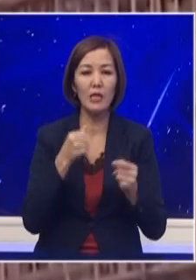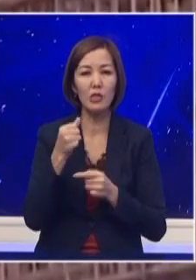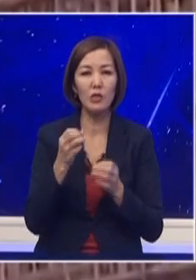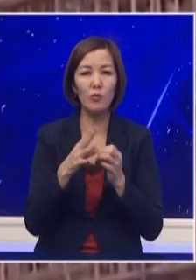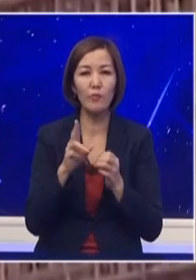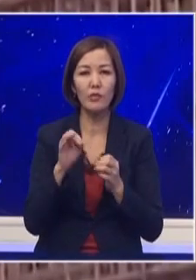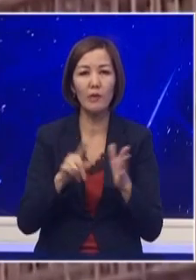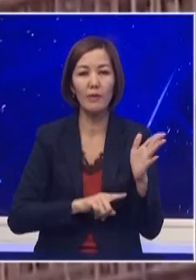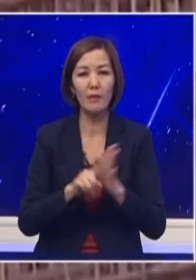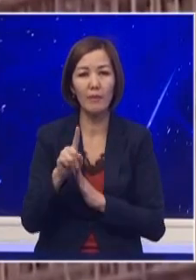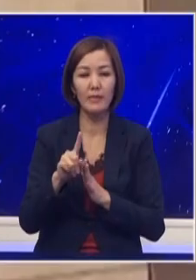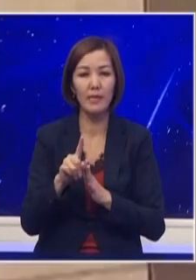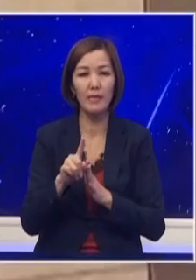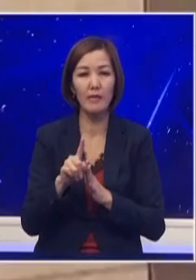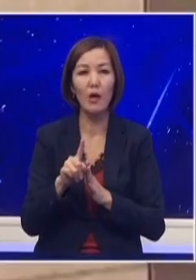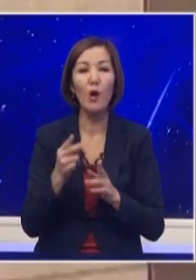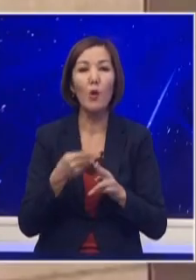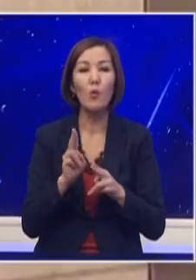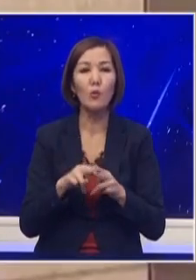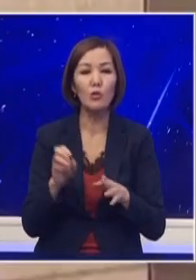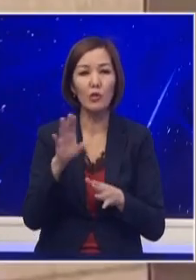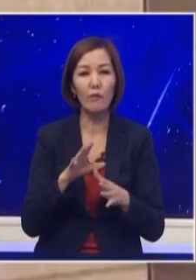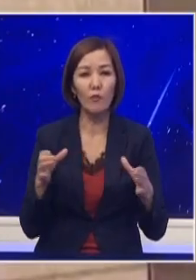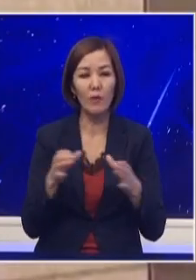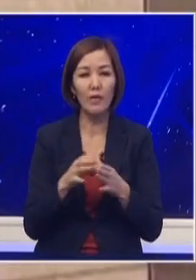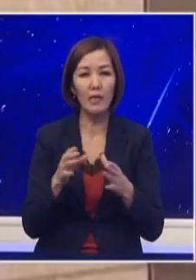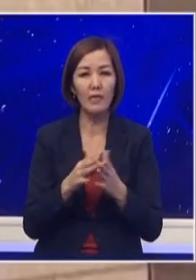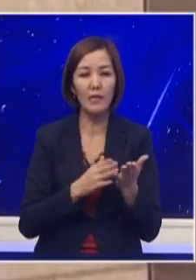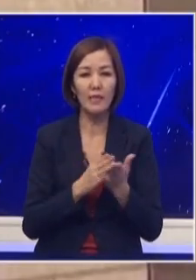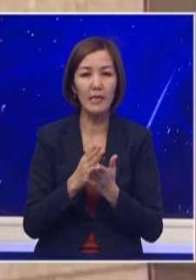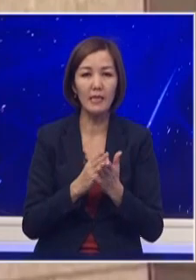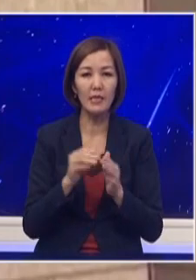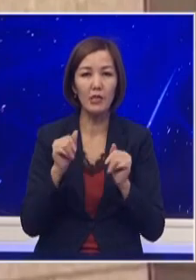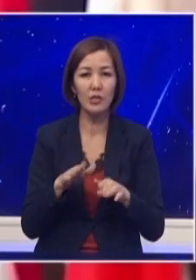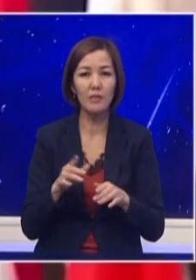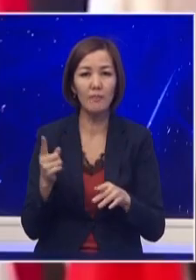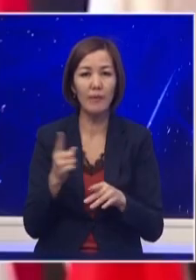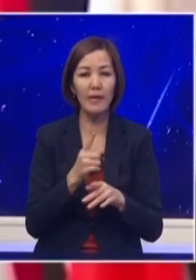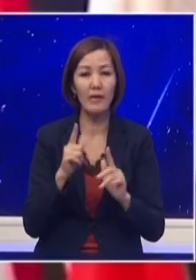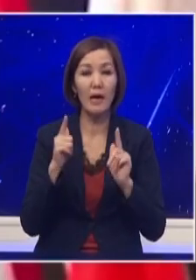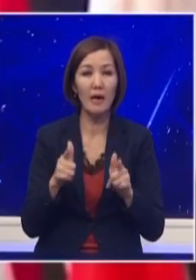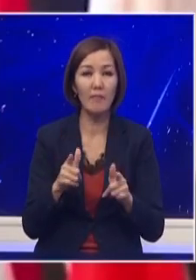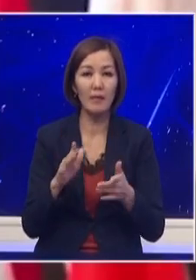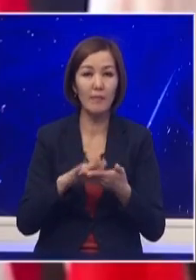15 ақпанынан бастап күшіне енбек. Осы жолы Еуропалық одақтың саясаткерлері ортақ шешімді бір ауыздан